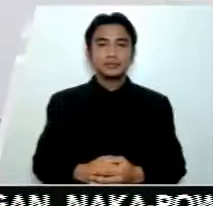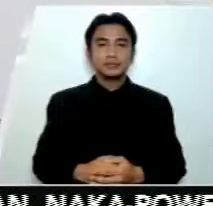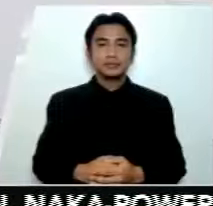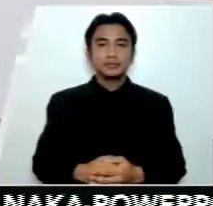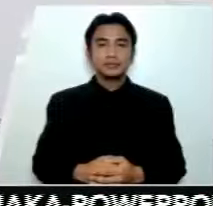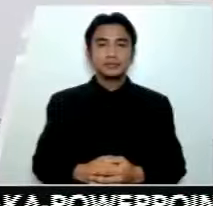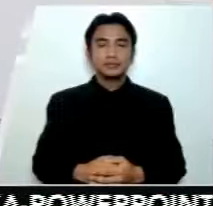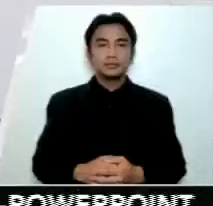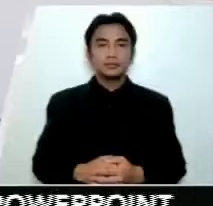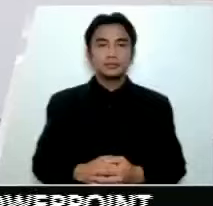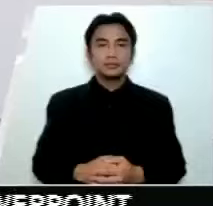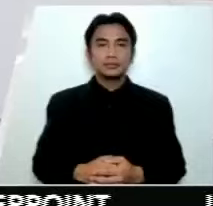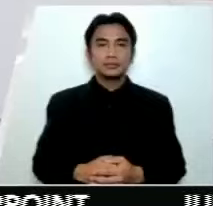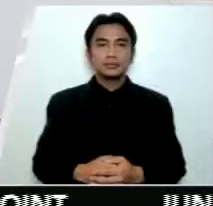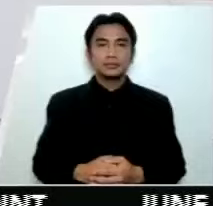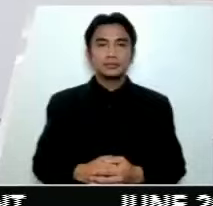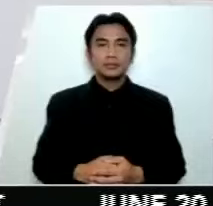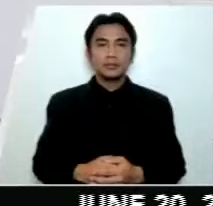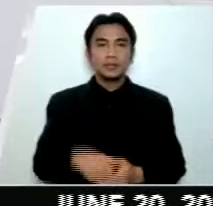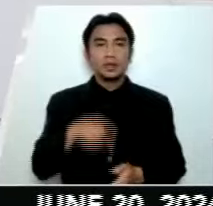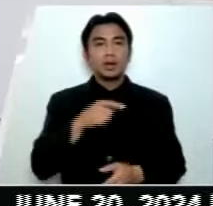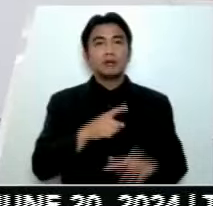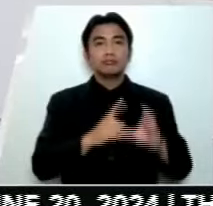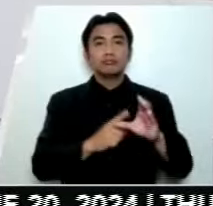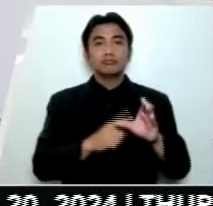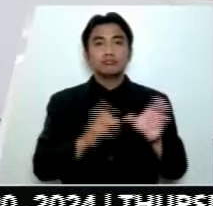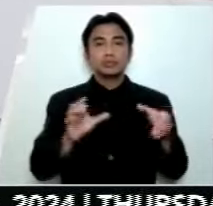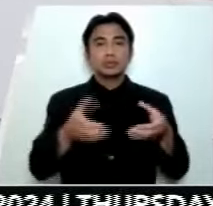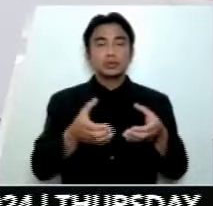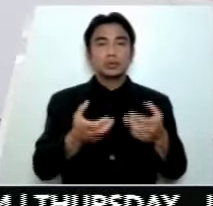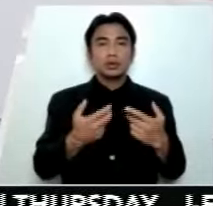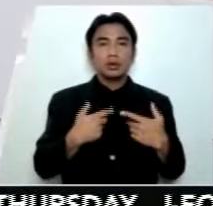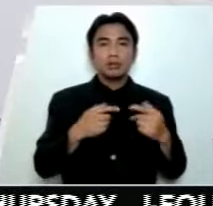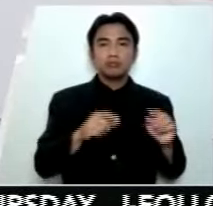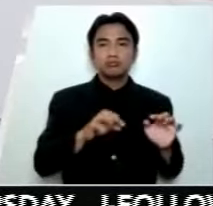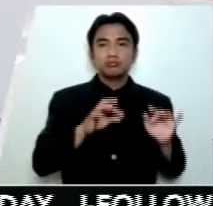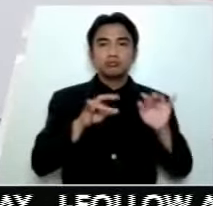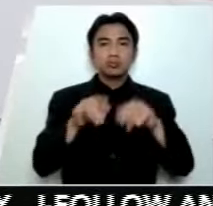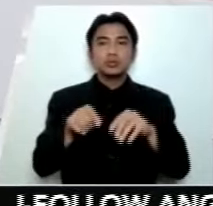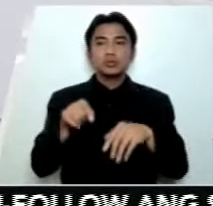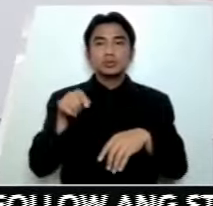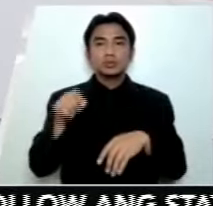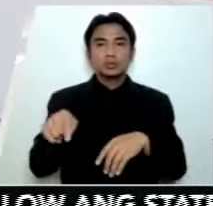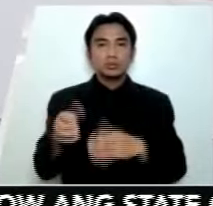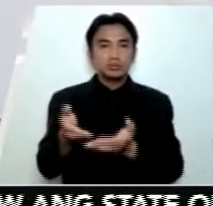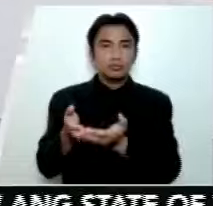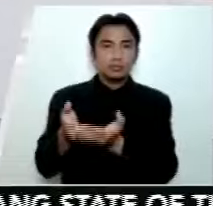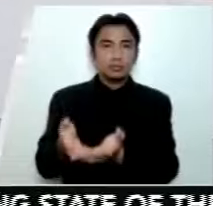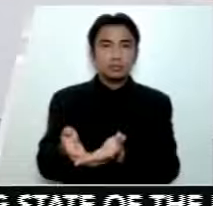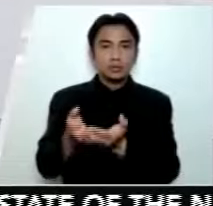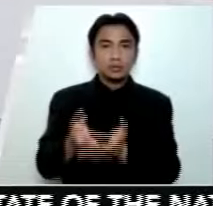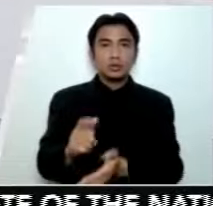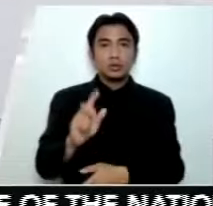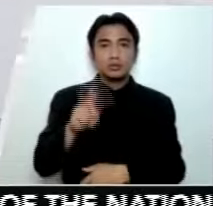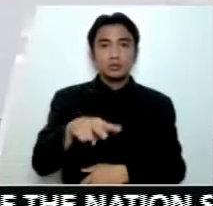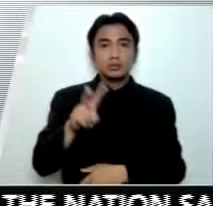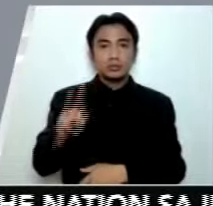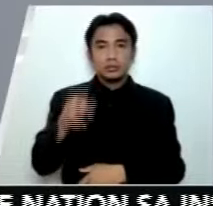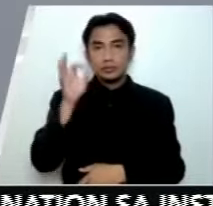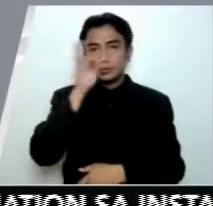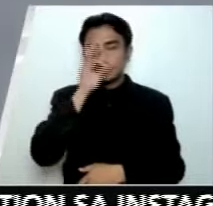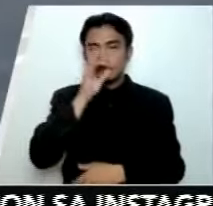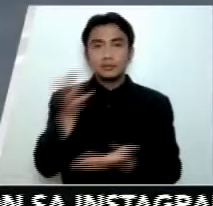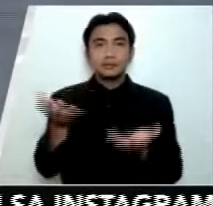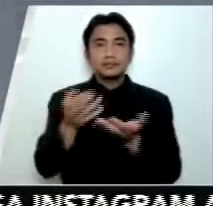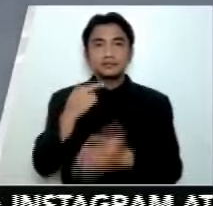ng rebeldeng grupong hti ang video ng pag-atake nito sa barkong may sakay na dalang Pinoy sa Red